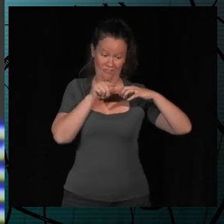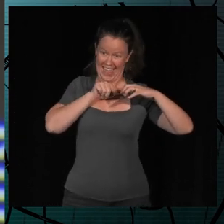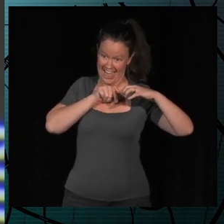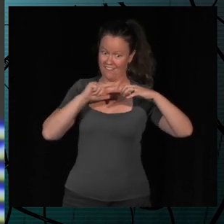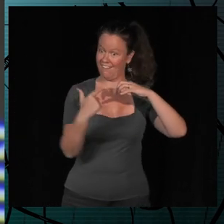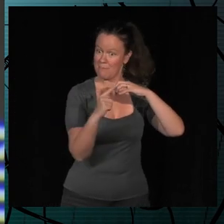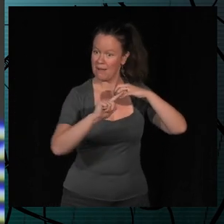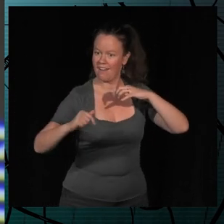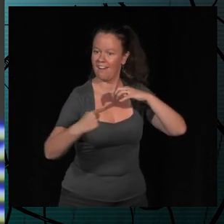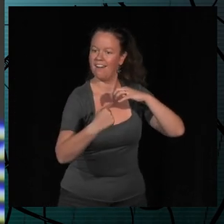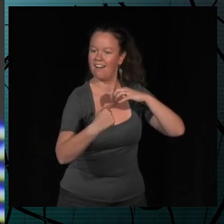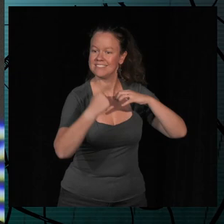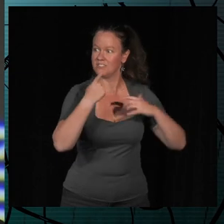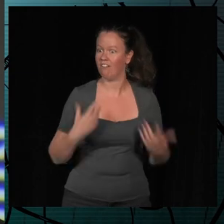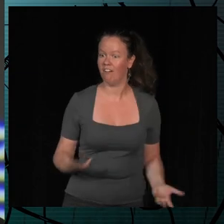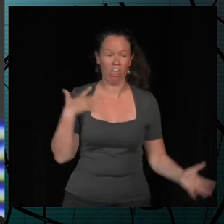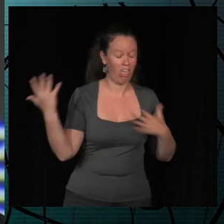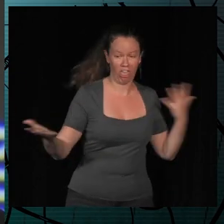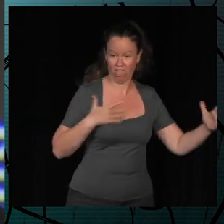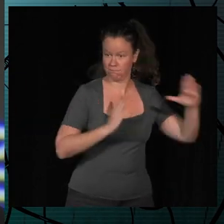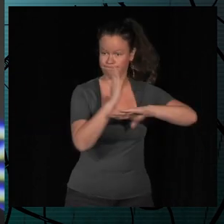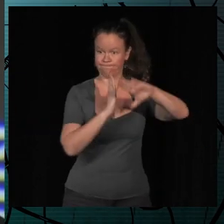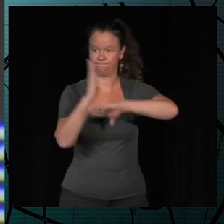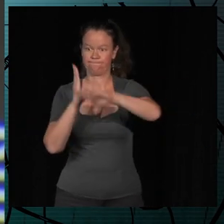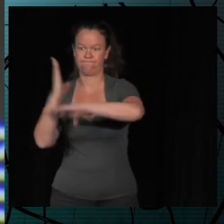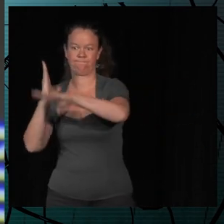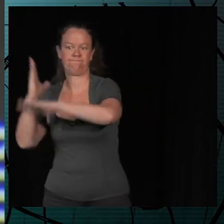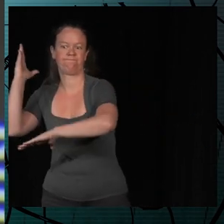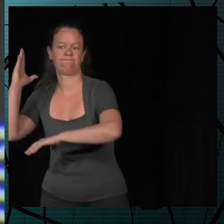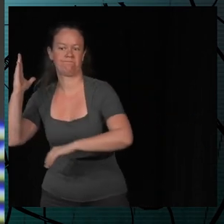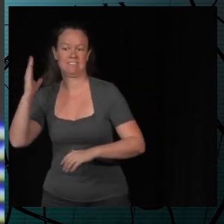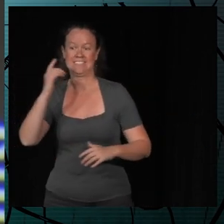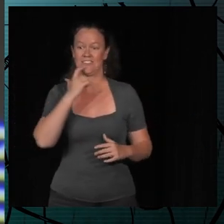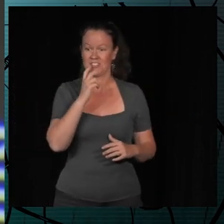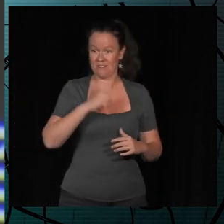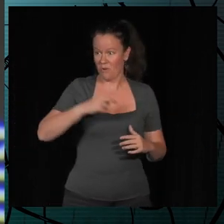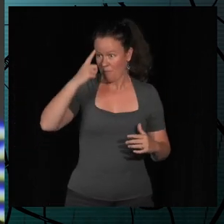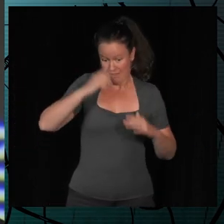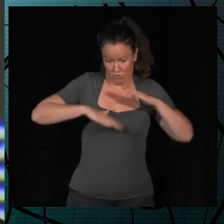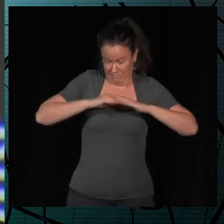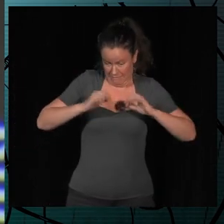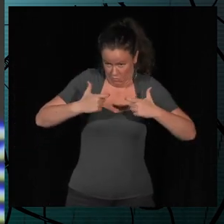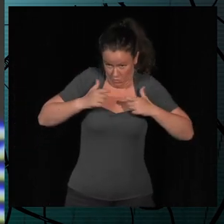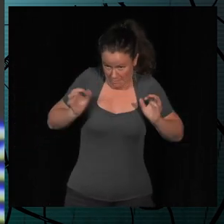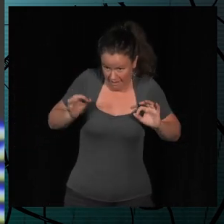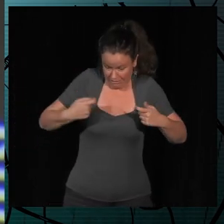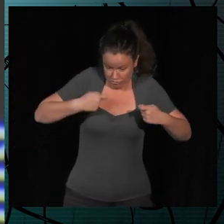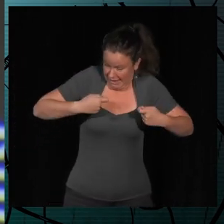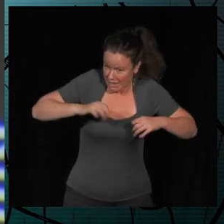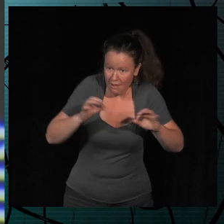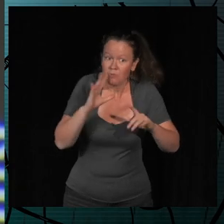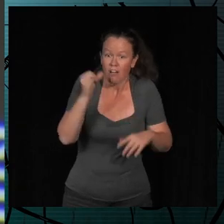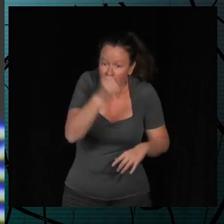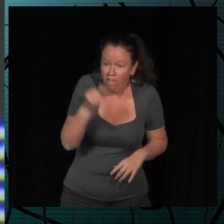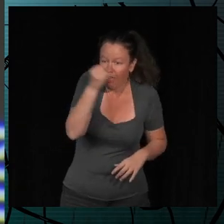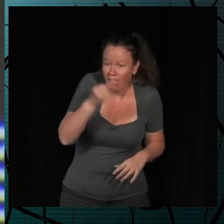imagine comme nous on peut les imaginer adultes quand on n pas trop d'inhibition mais en plus il les font et donc cet âge là qui est le